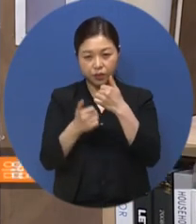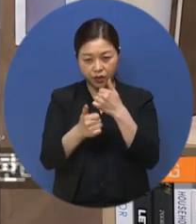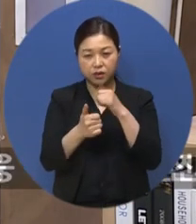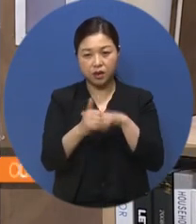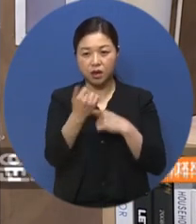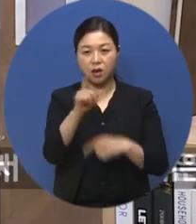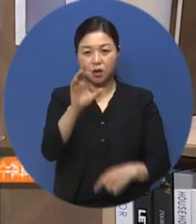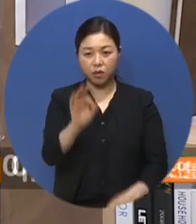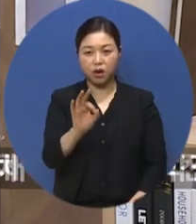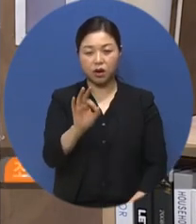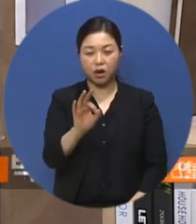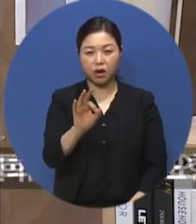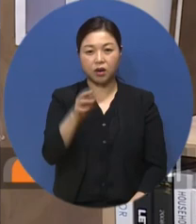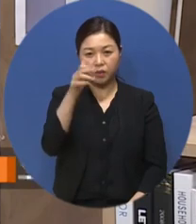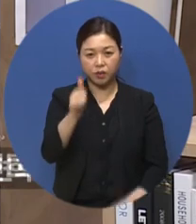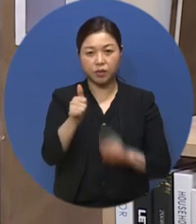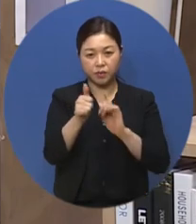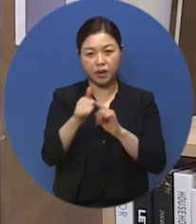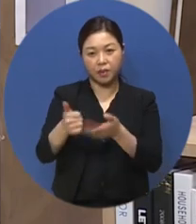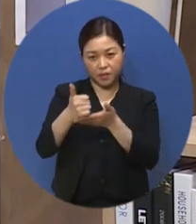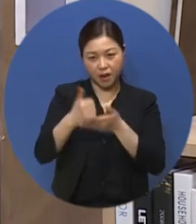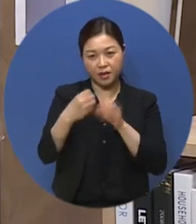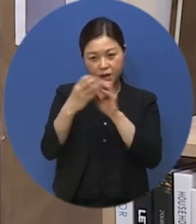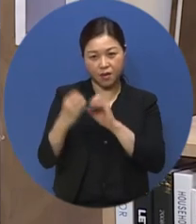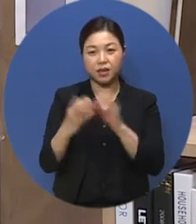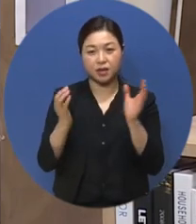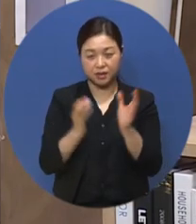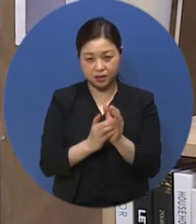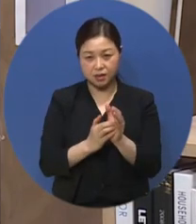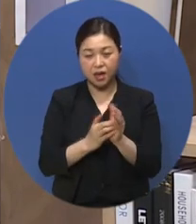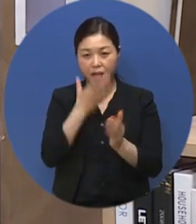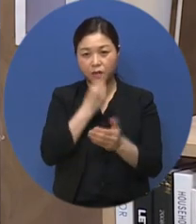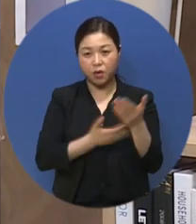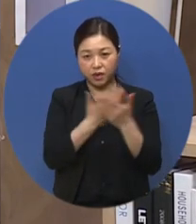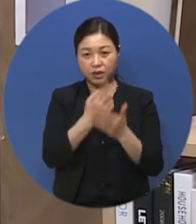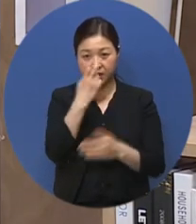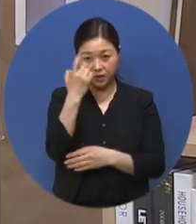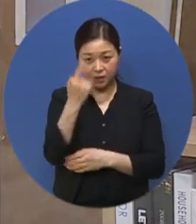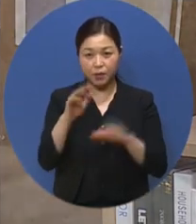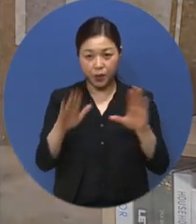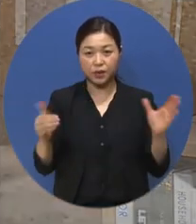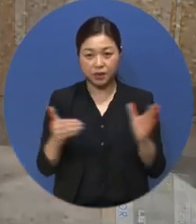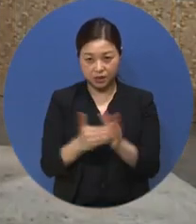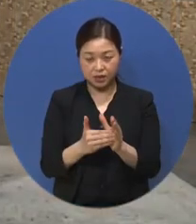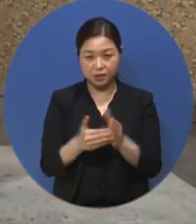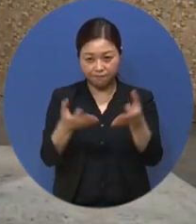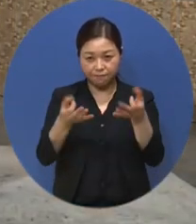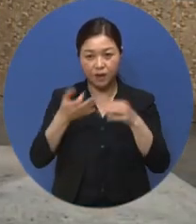함께했습니다. 행복나눔지킴이 오늘은 여기까지입니다. 시청해주신 여러분 고맙습니다.